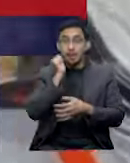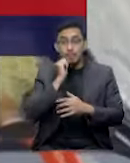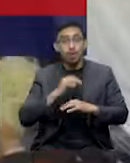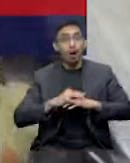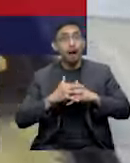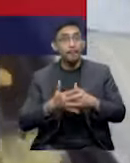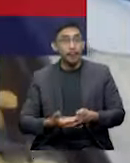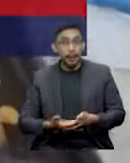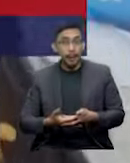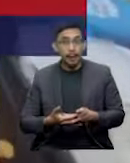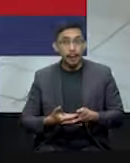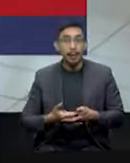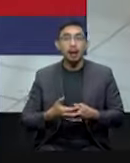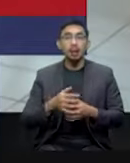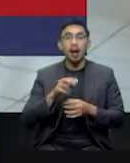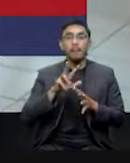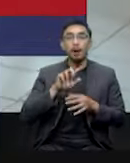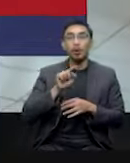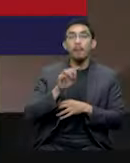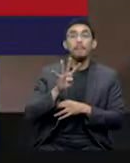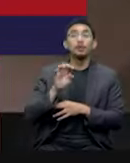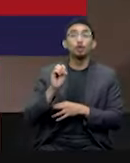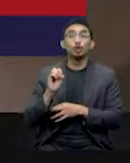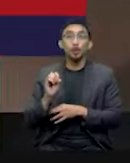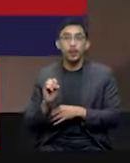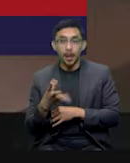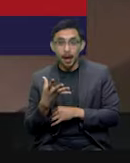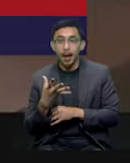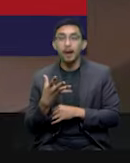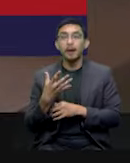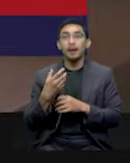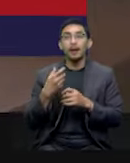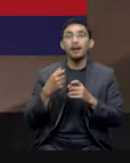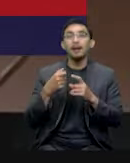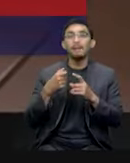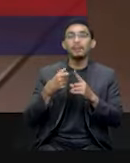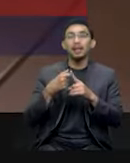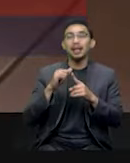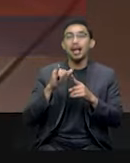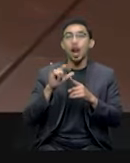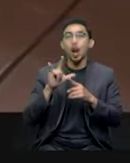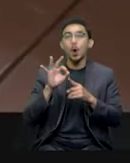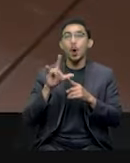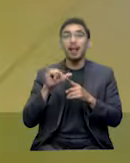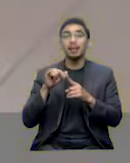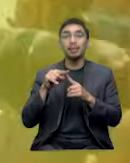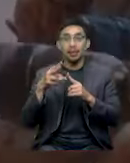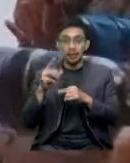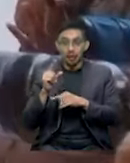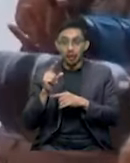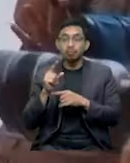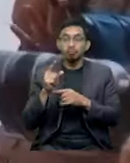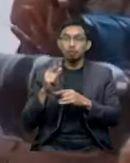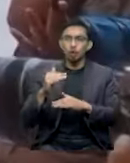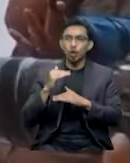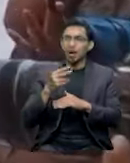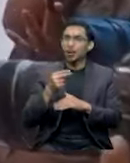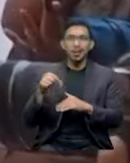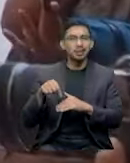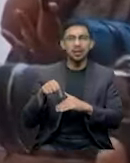juta kiloliter. Sementara stok susu 2024 hanya sekitar 1,1 juta kiloliter. Artinya